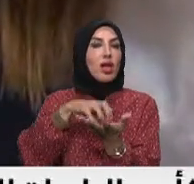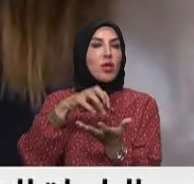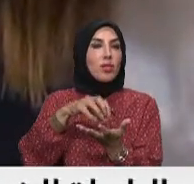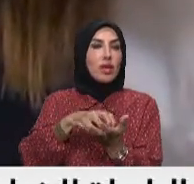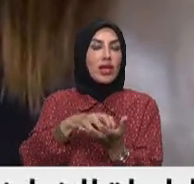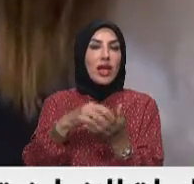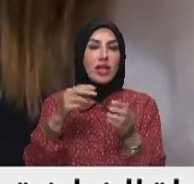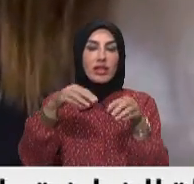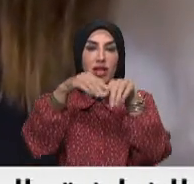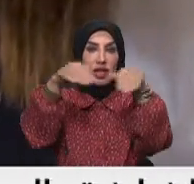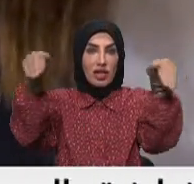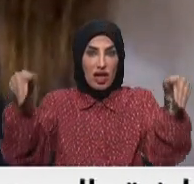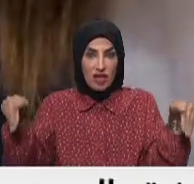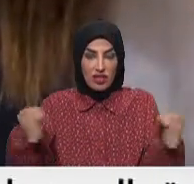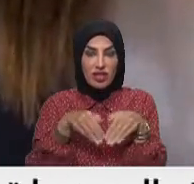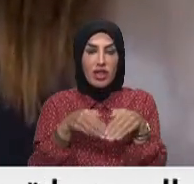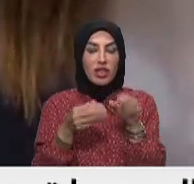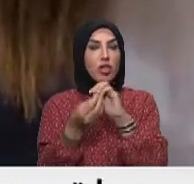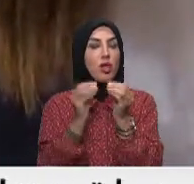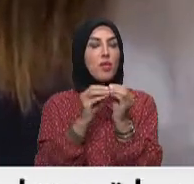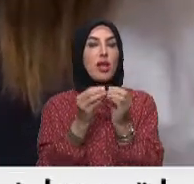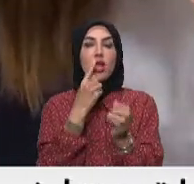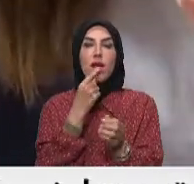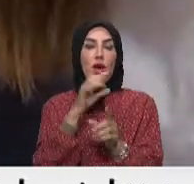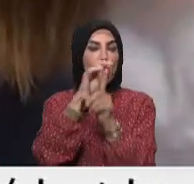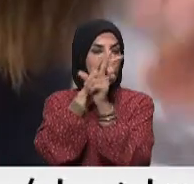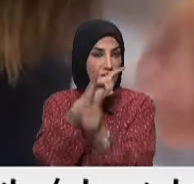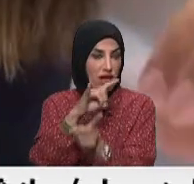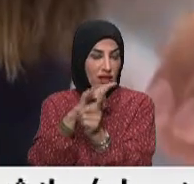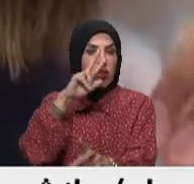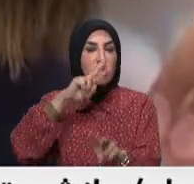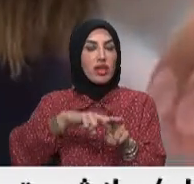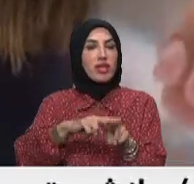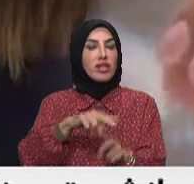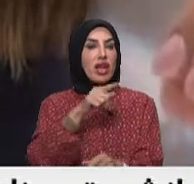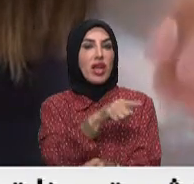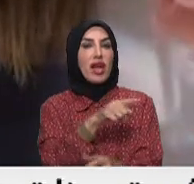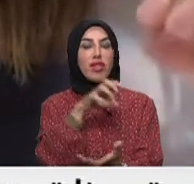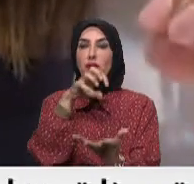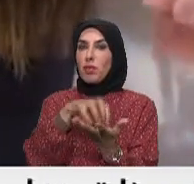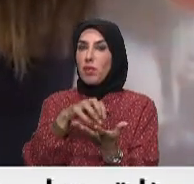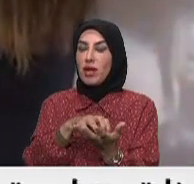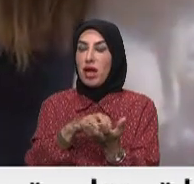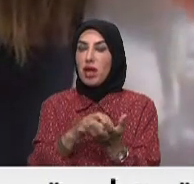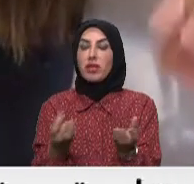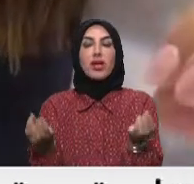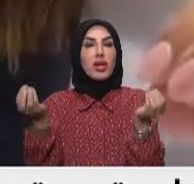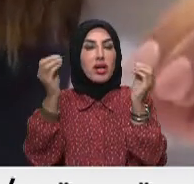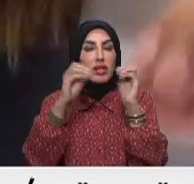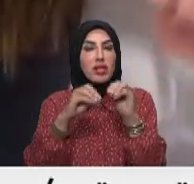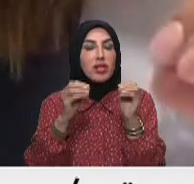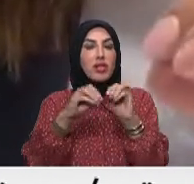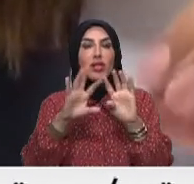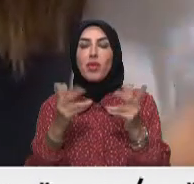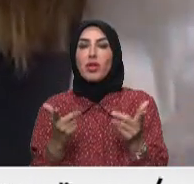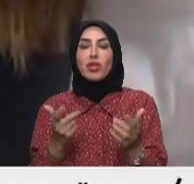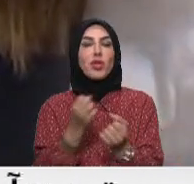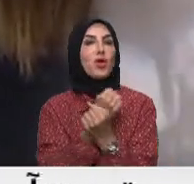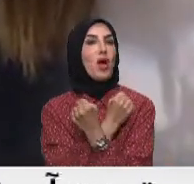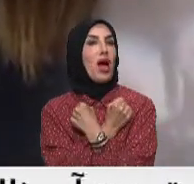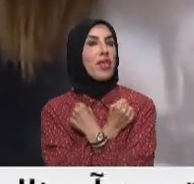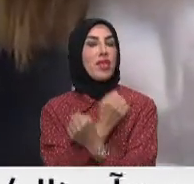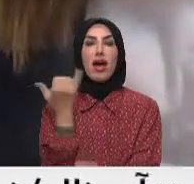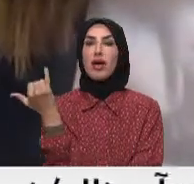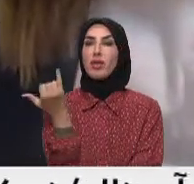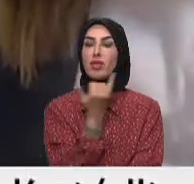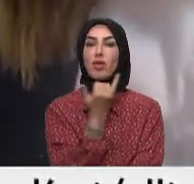باللون الأحمر وقال العدو بأنه سيستهدفها أيضا داخلها آثار رومانية أو تحتوي على